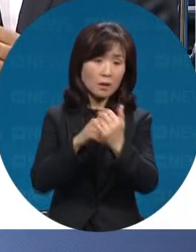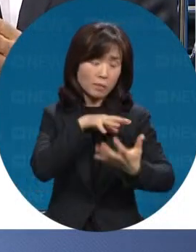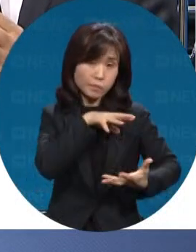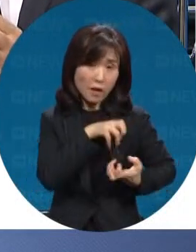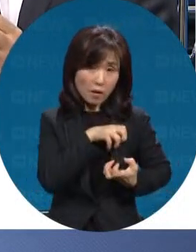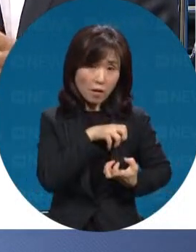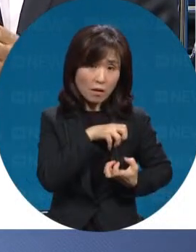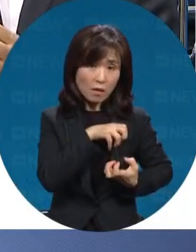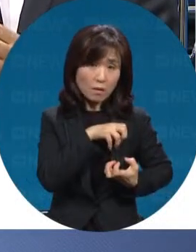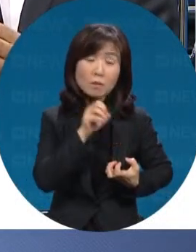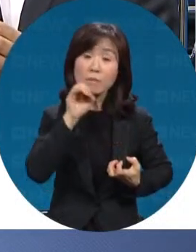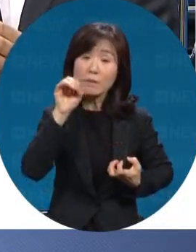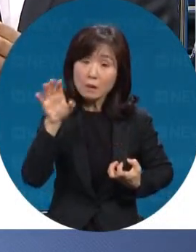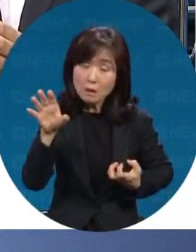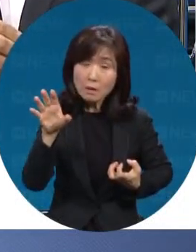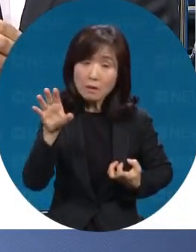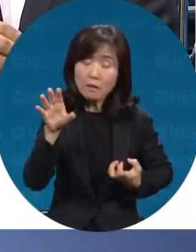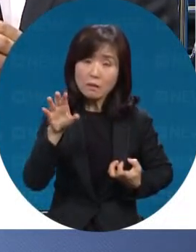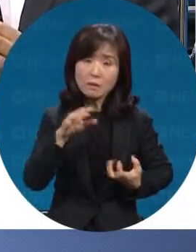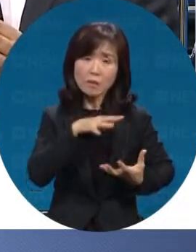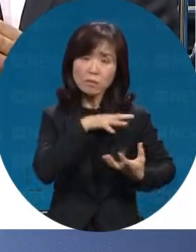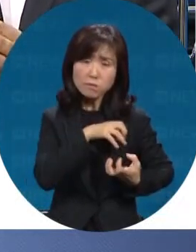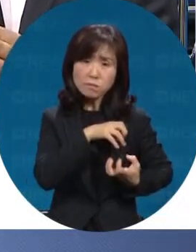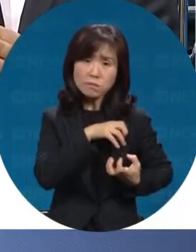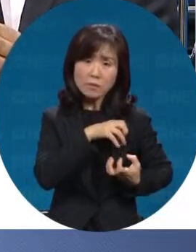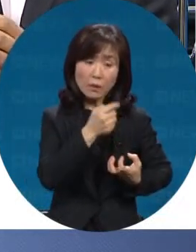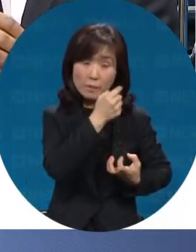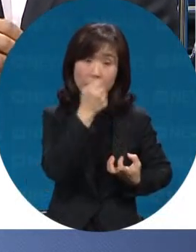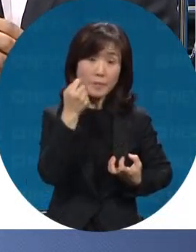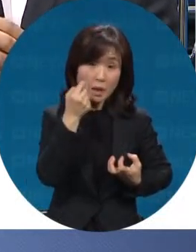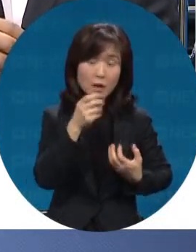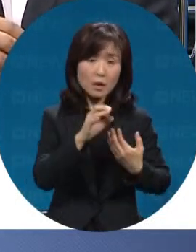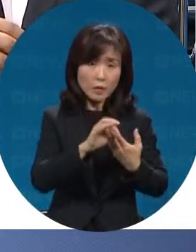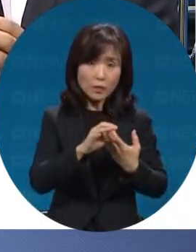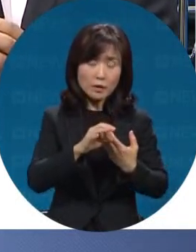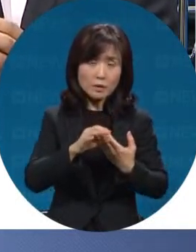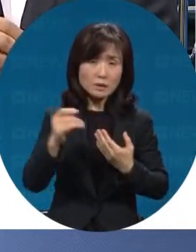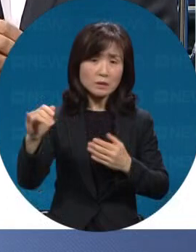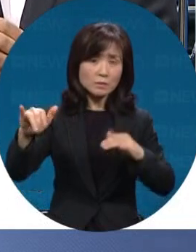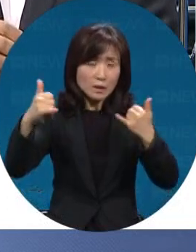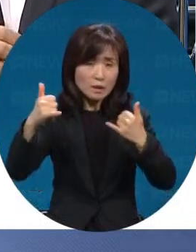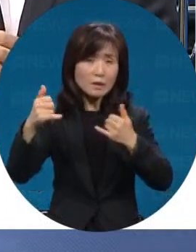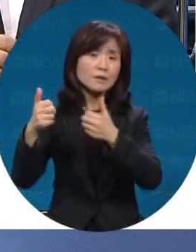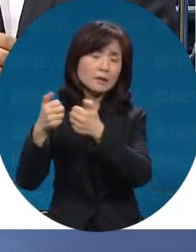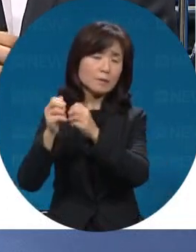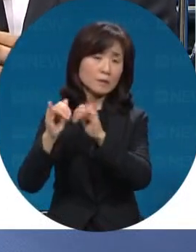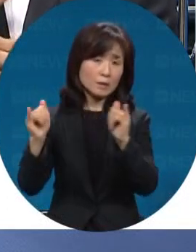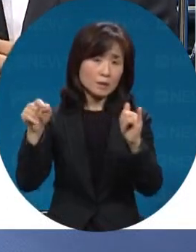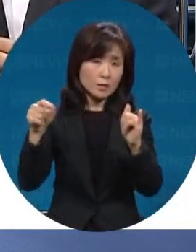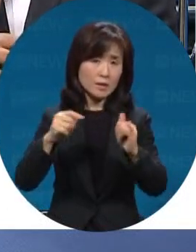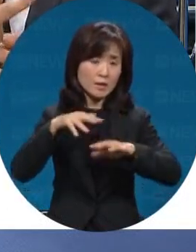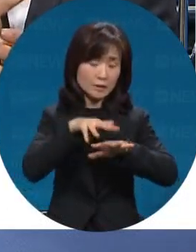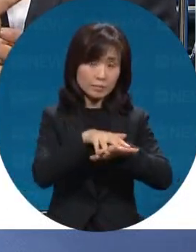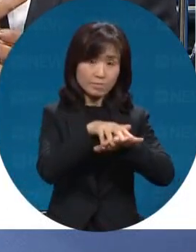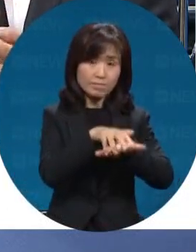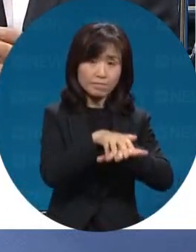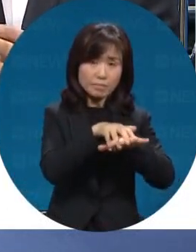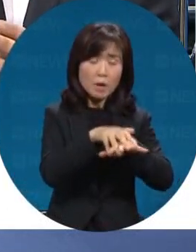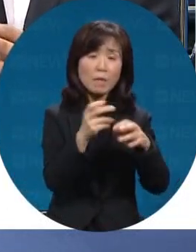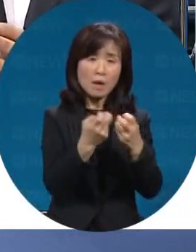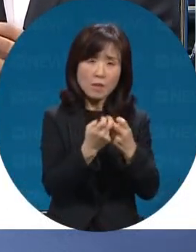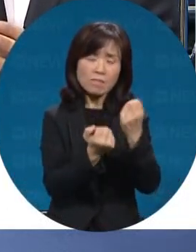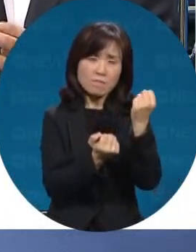심장정지라고 말을 하거나 아니면 심장정지라 확인되면 상황실에 계신 상담원께서는 가슴 압박을